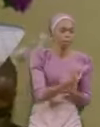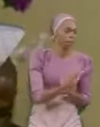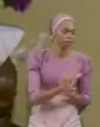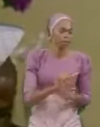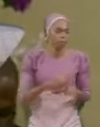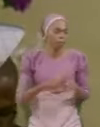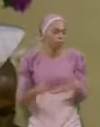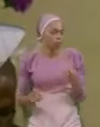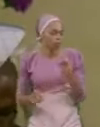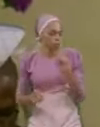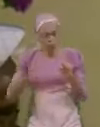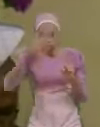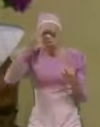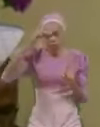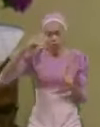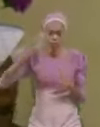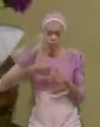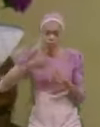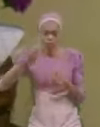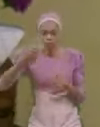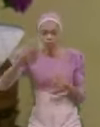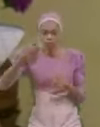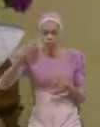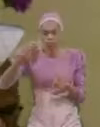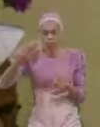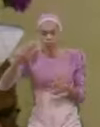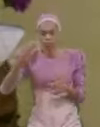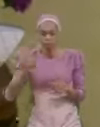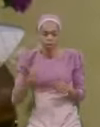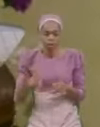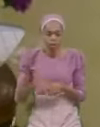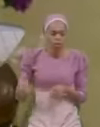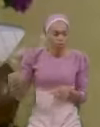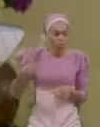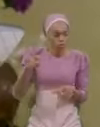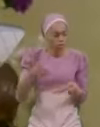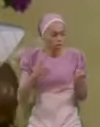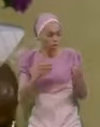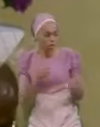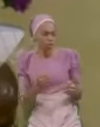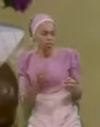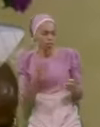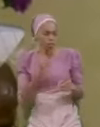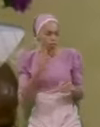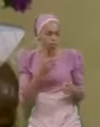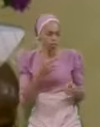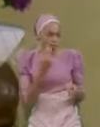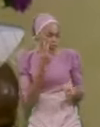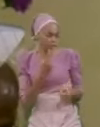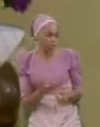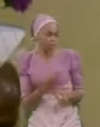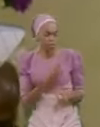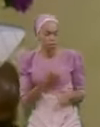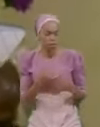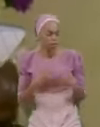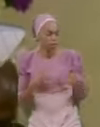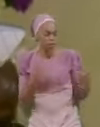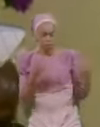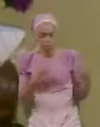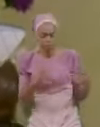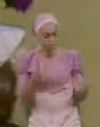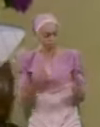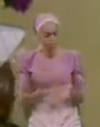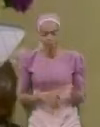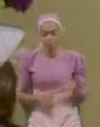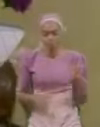Samaritain qui voyageait étant venu là fut ému de compassion lorsqu'il le